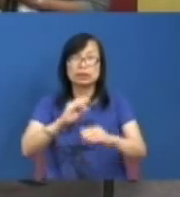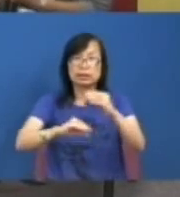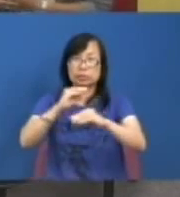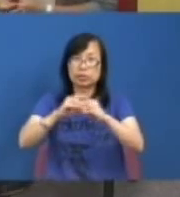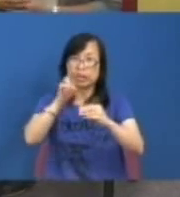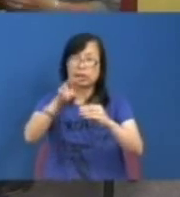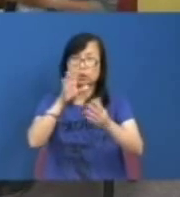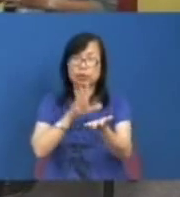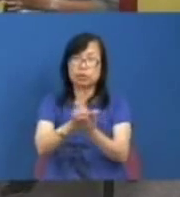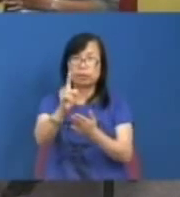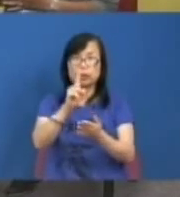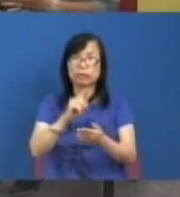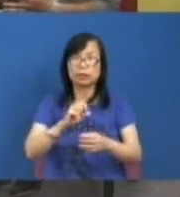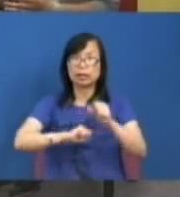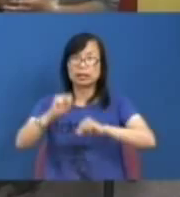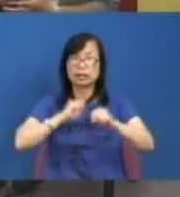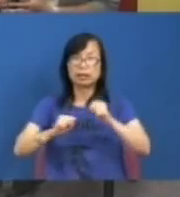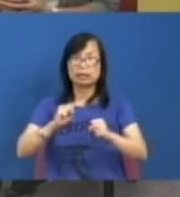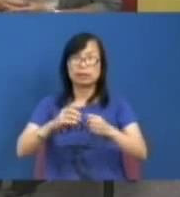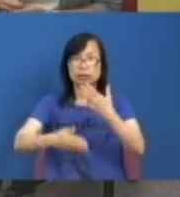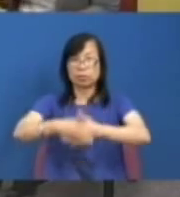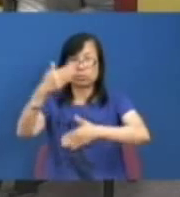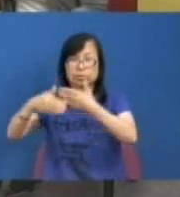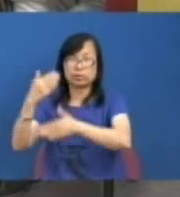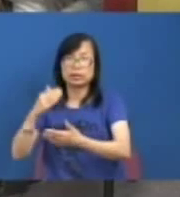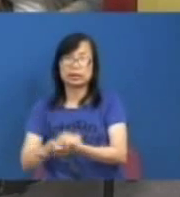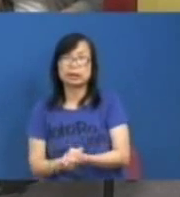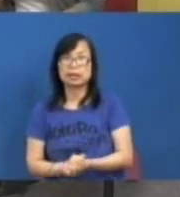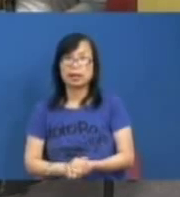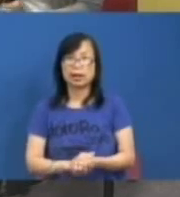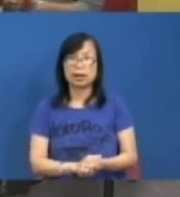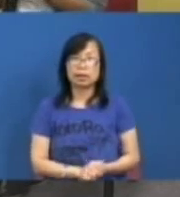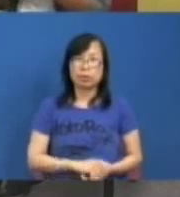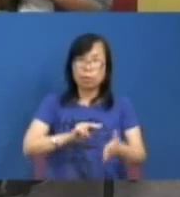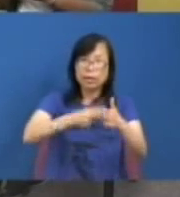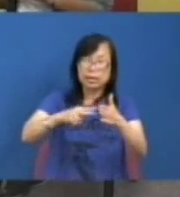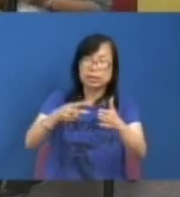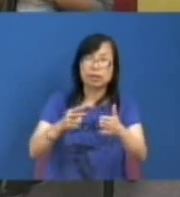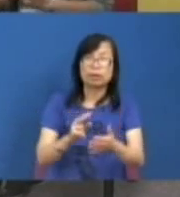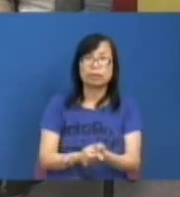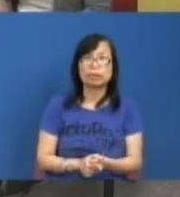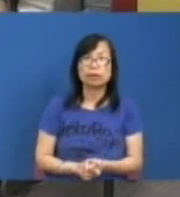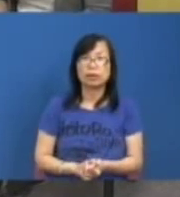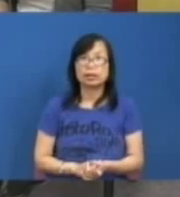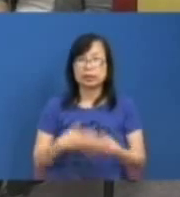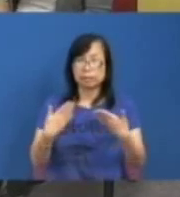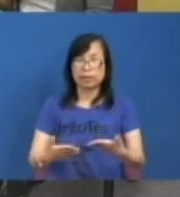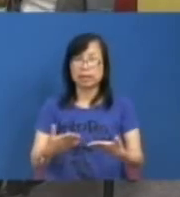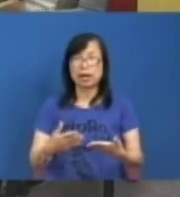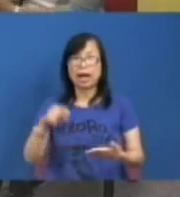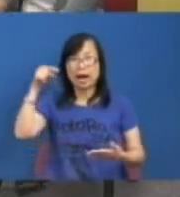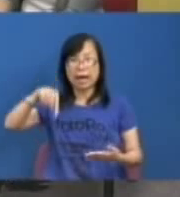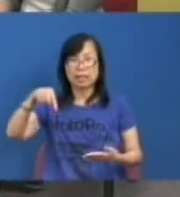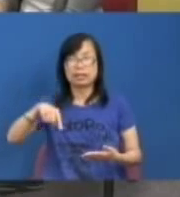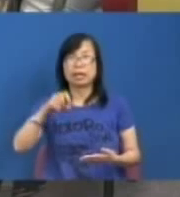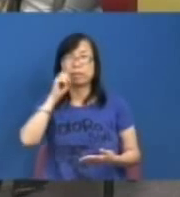力咧，我哋關於樓宇維修嘅連續篇裏邊咧，今日就講咗渠務同消防，下一集